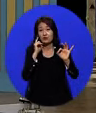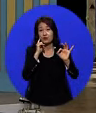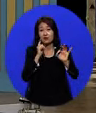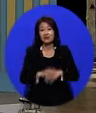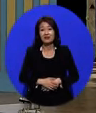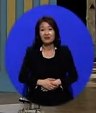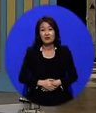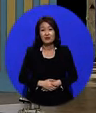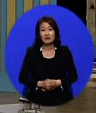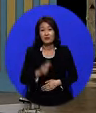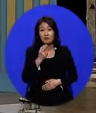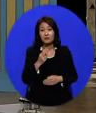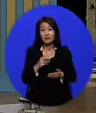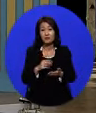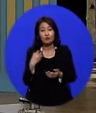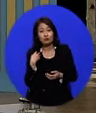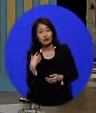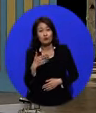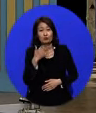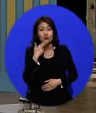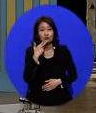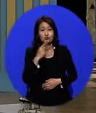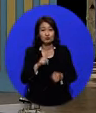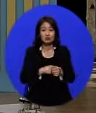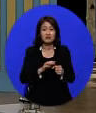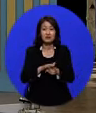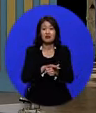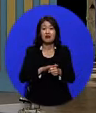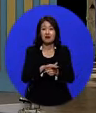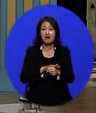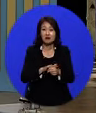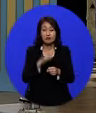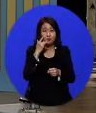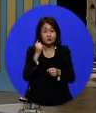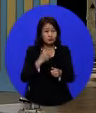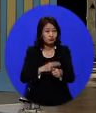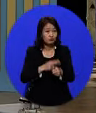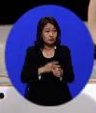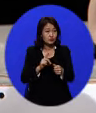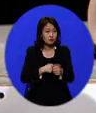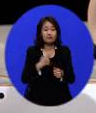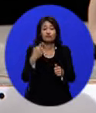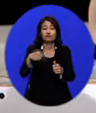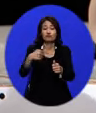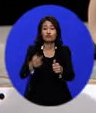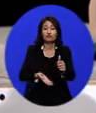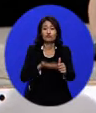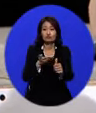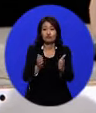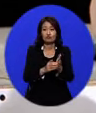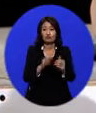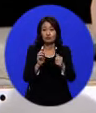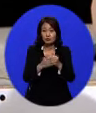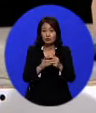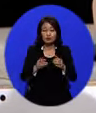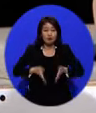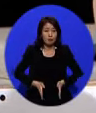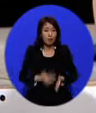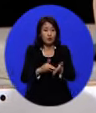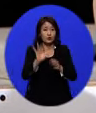들어요. 부담 없어요. 사랑으로 집에서 부모가 스승이 돼서 키우면 돼요. 그래서 10명씩 낳아요.